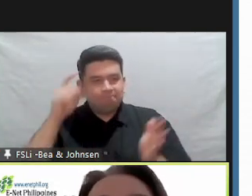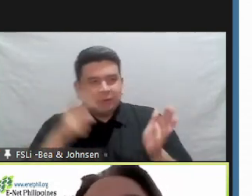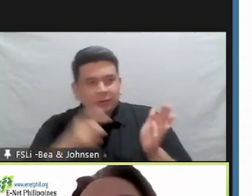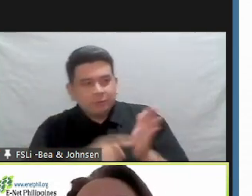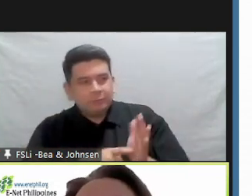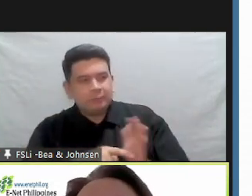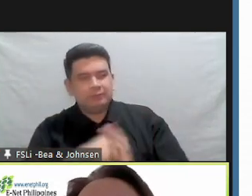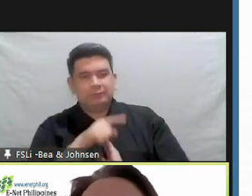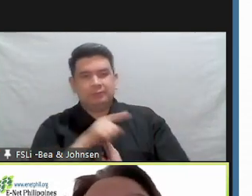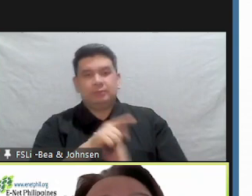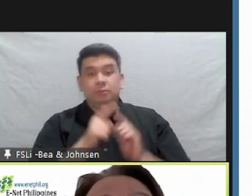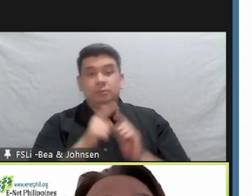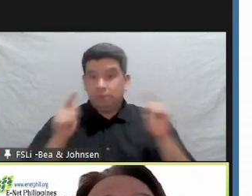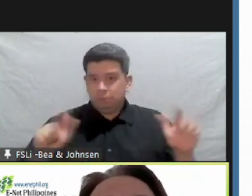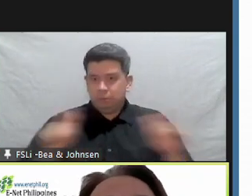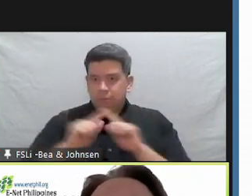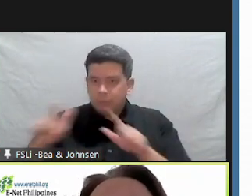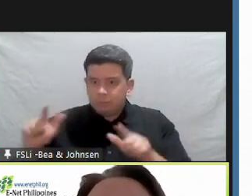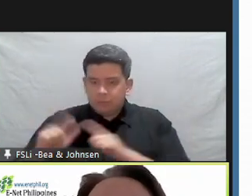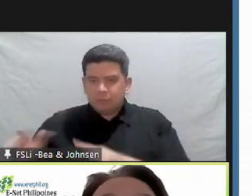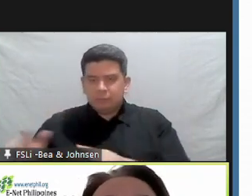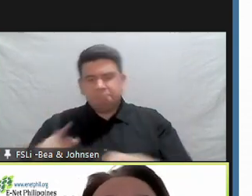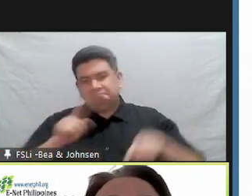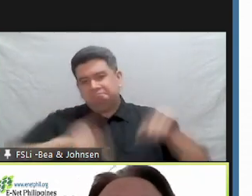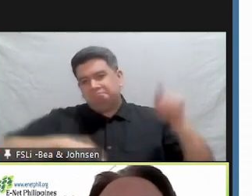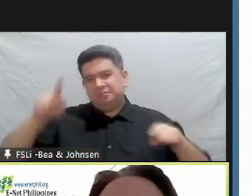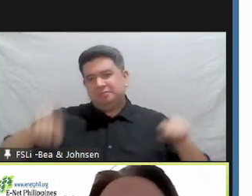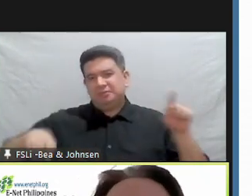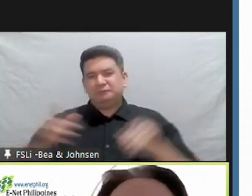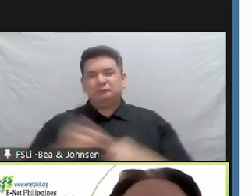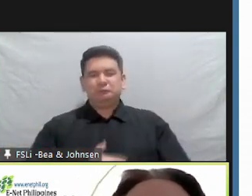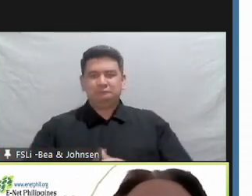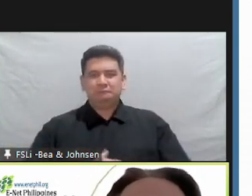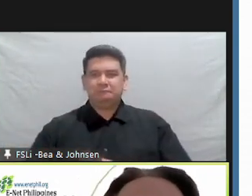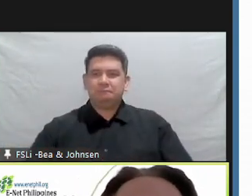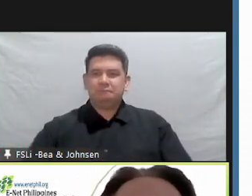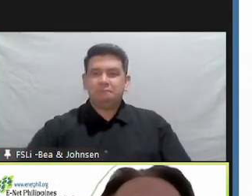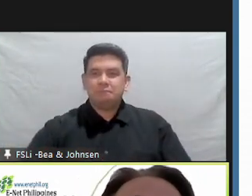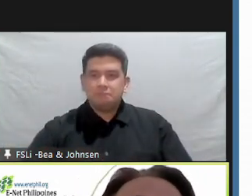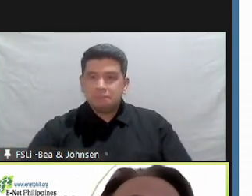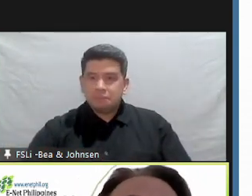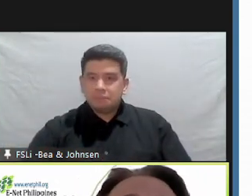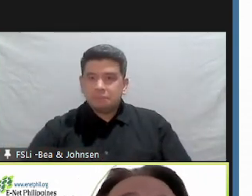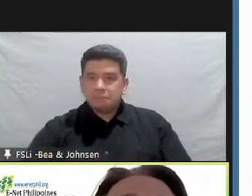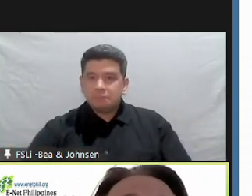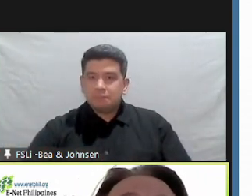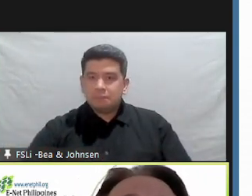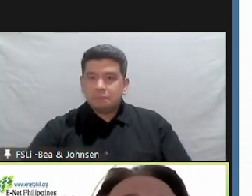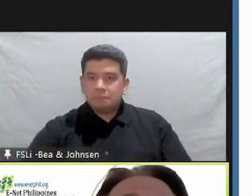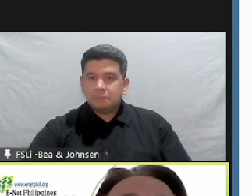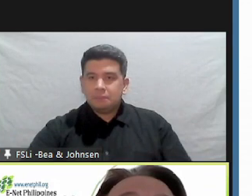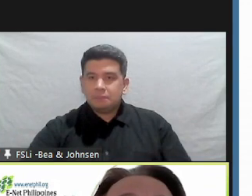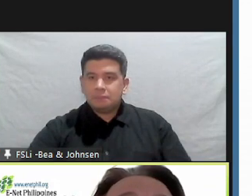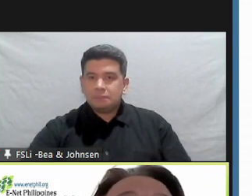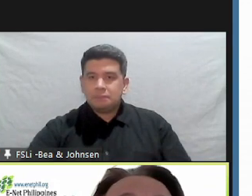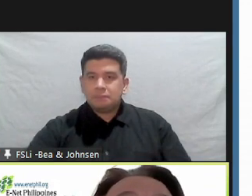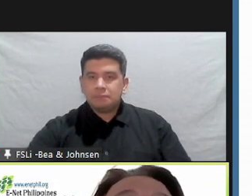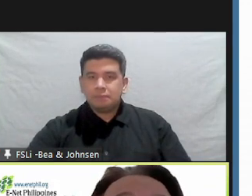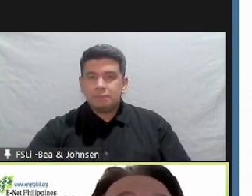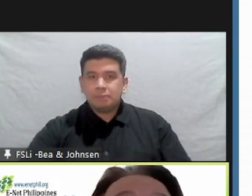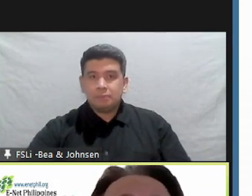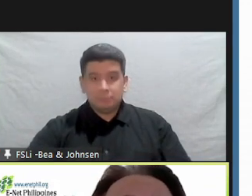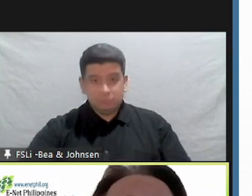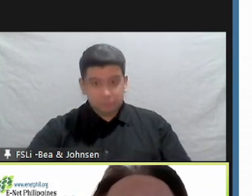lahi ng mamamayan ng naturang mga bansa. Para sa araw na ito, tayo po ay magkakaroon ng tatlong